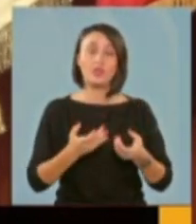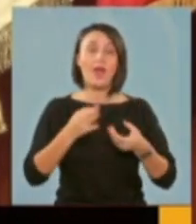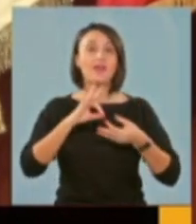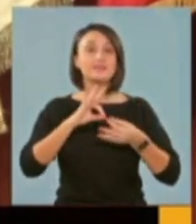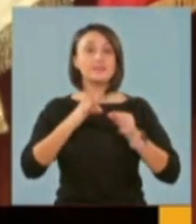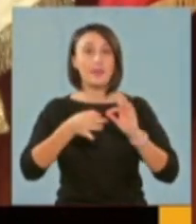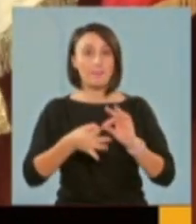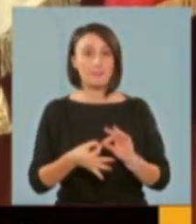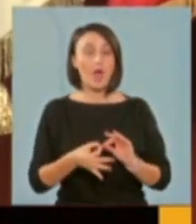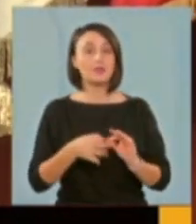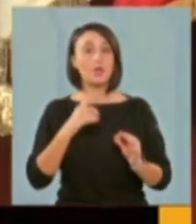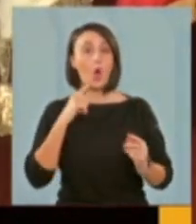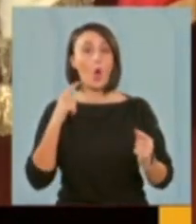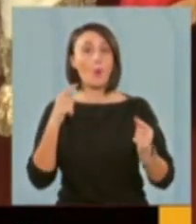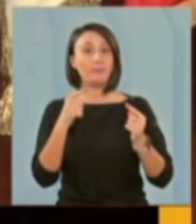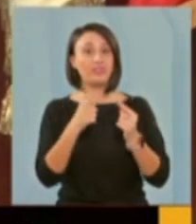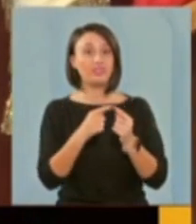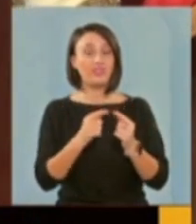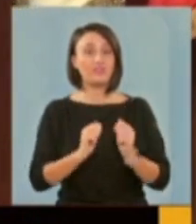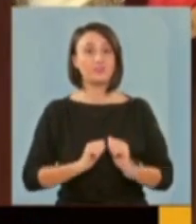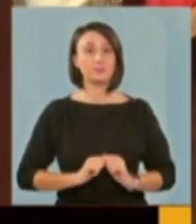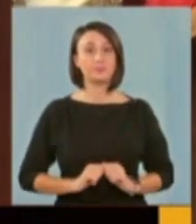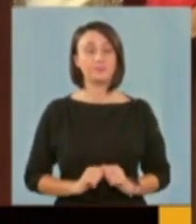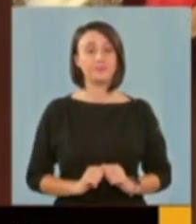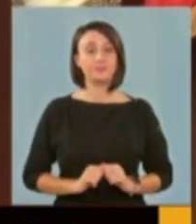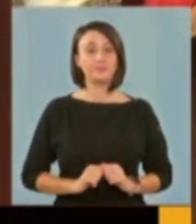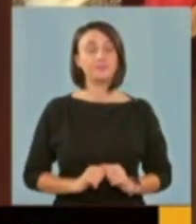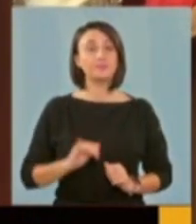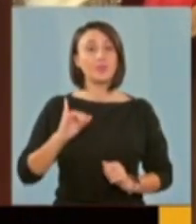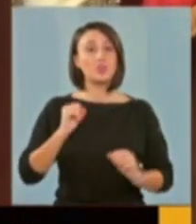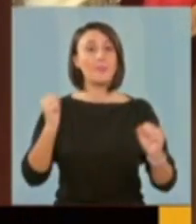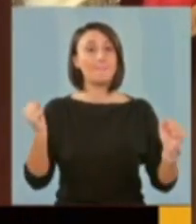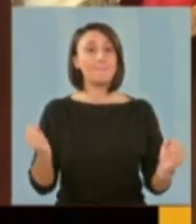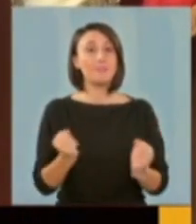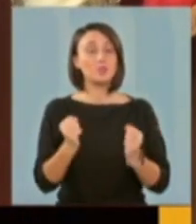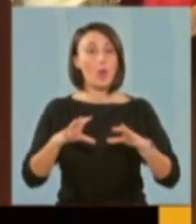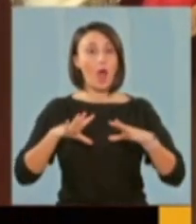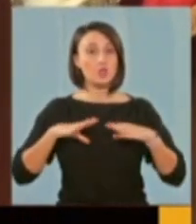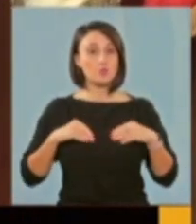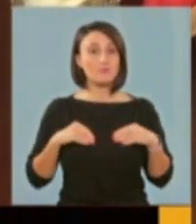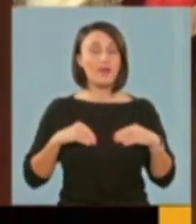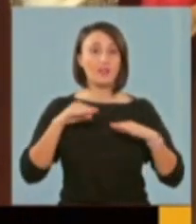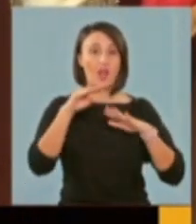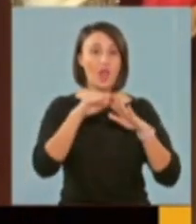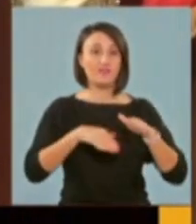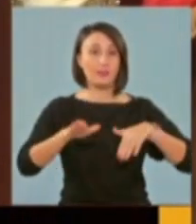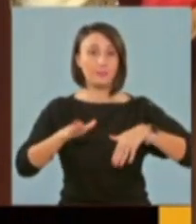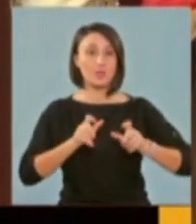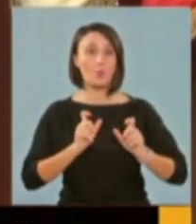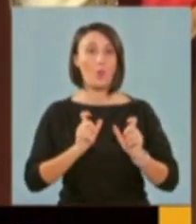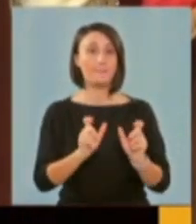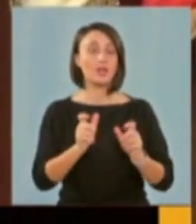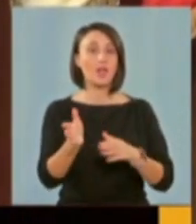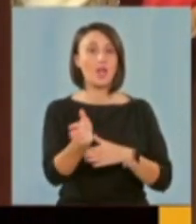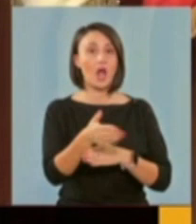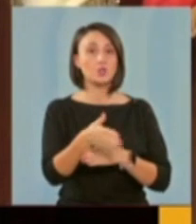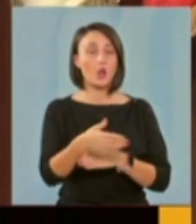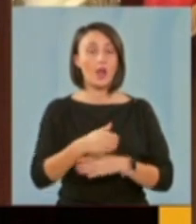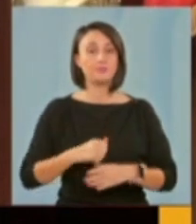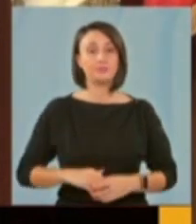reprezentat obiectiv și misiunea asumată la nivelul Ministerului Apărării